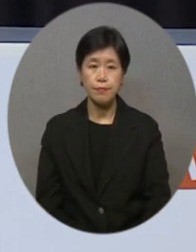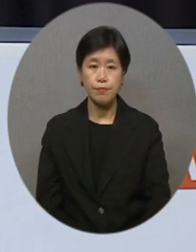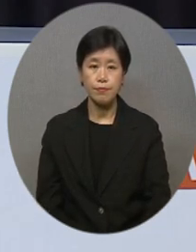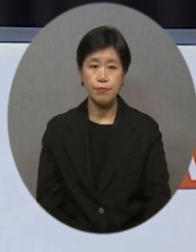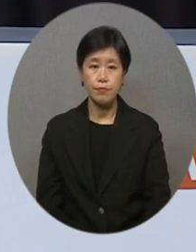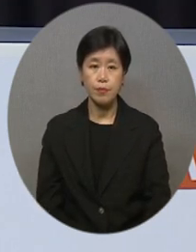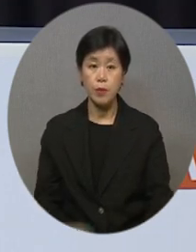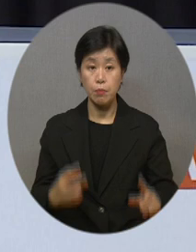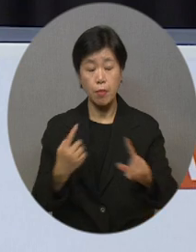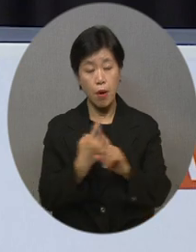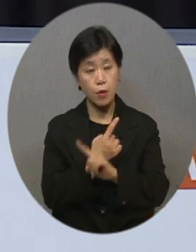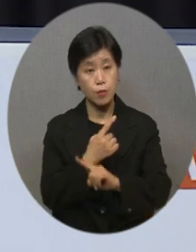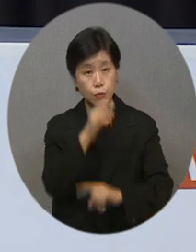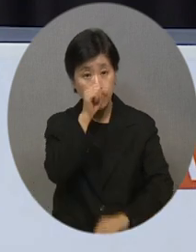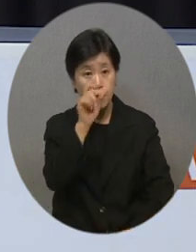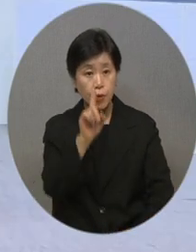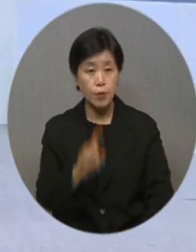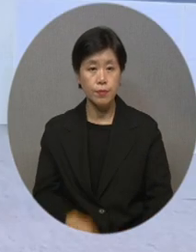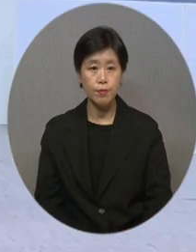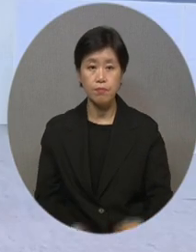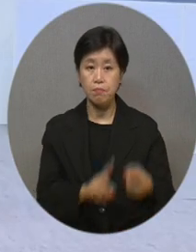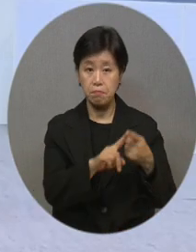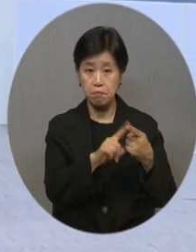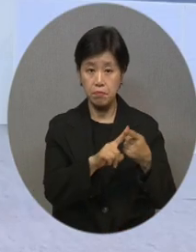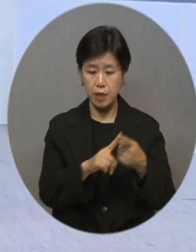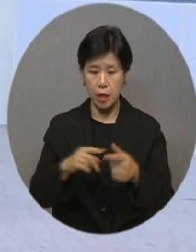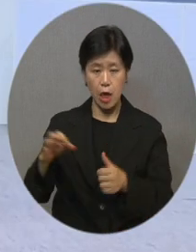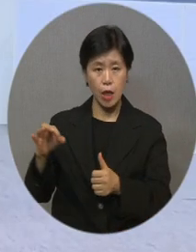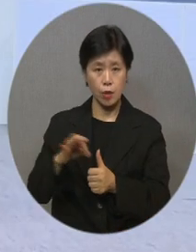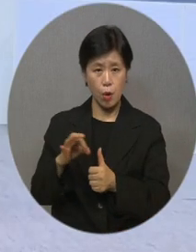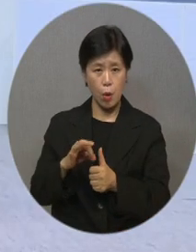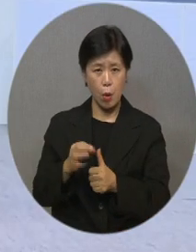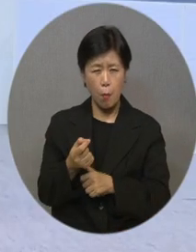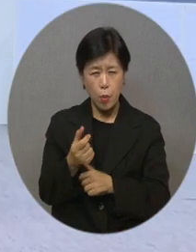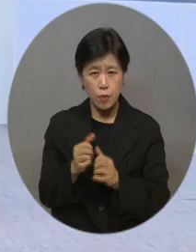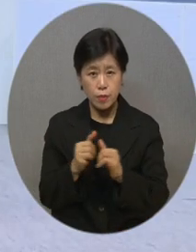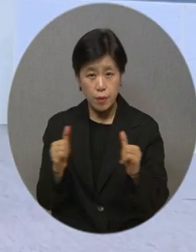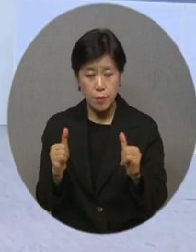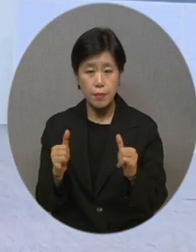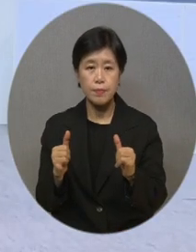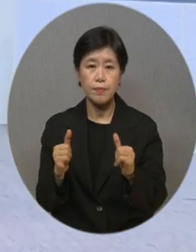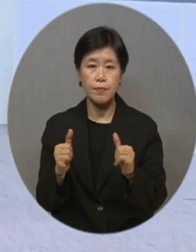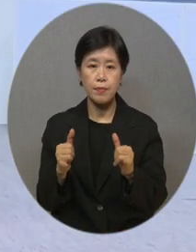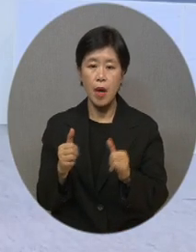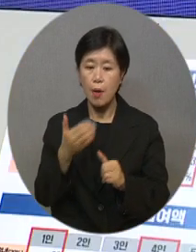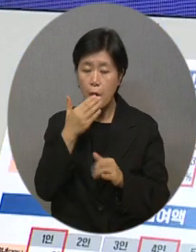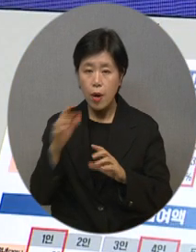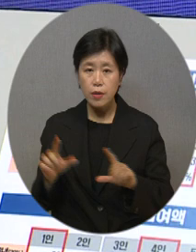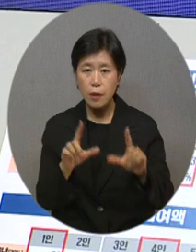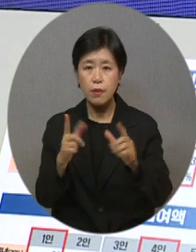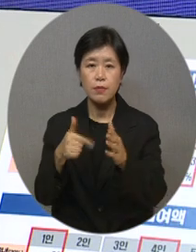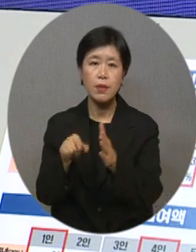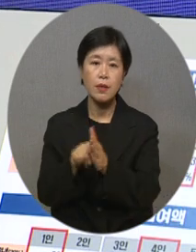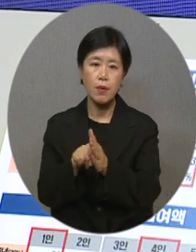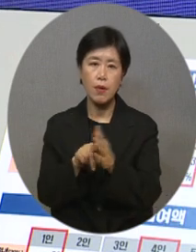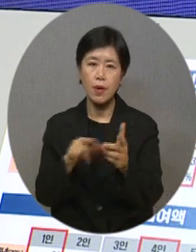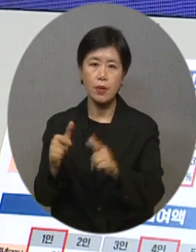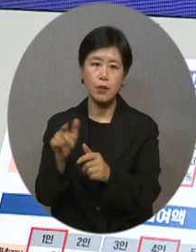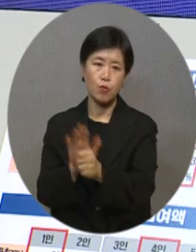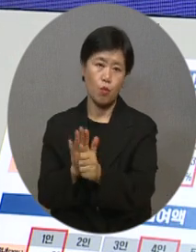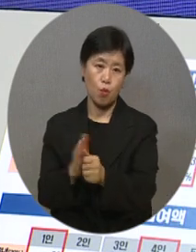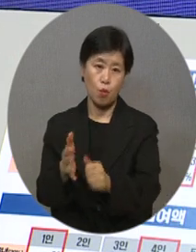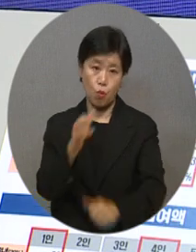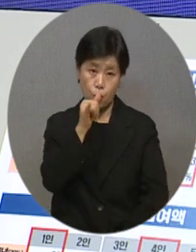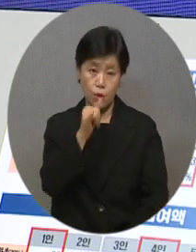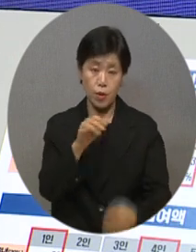부분이 되셨는지. 예, 첫 번째는 저소득층 같은 경우는 생계급여가 많이 늘어났습니다. 지금 4인 가족 해가지고 162만